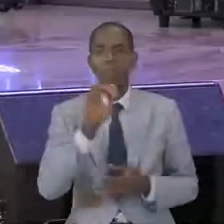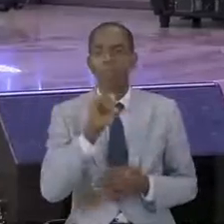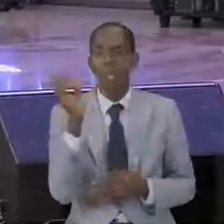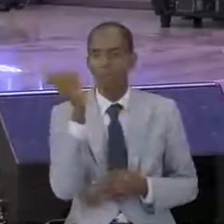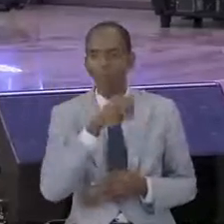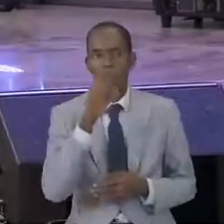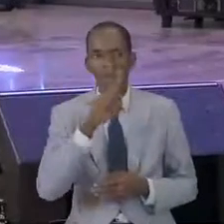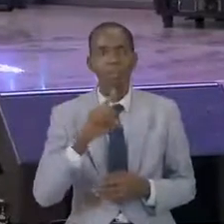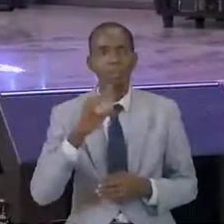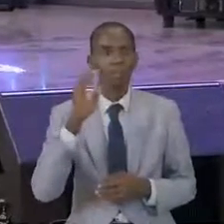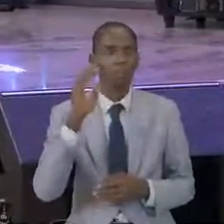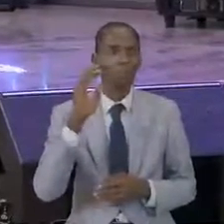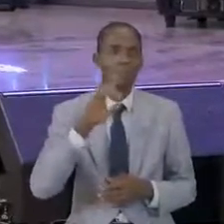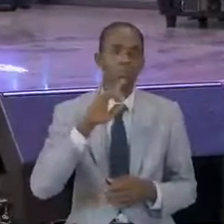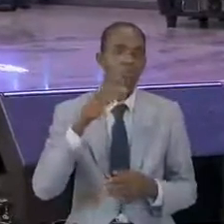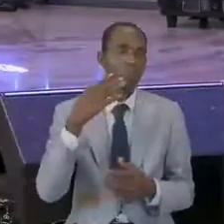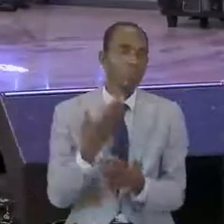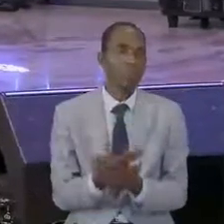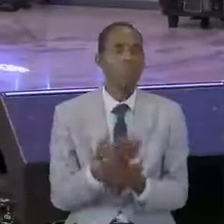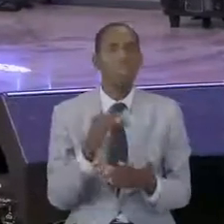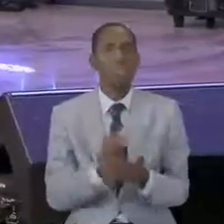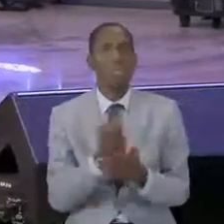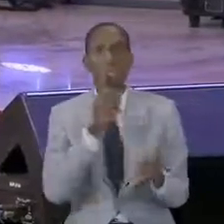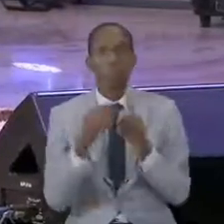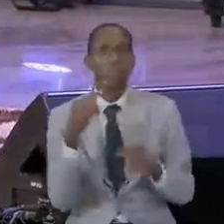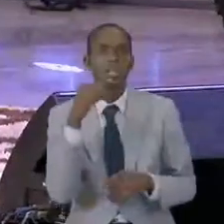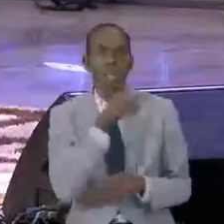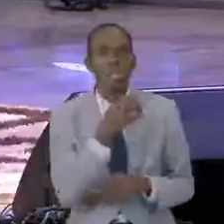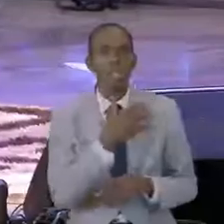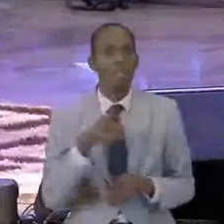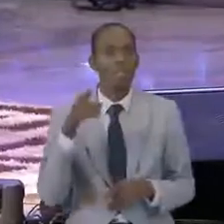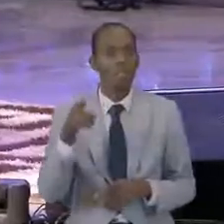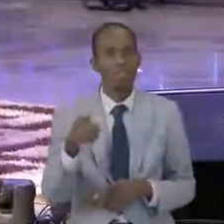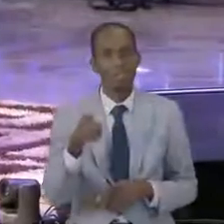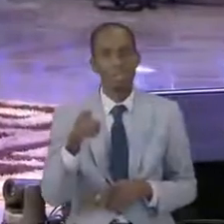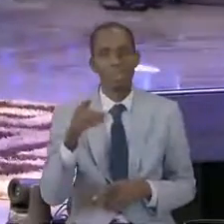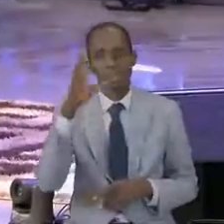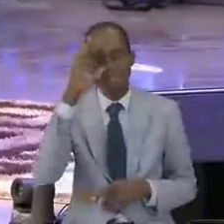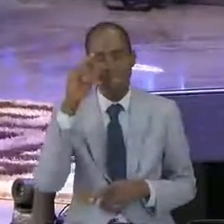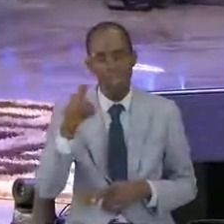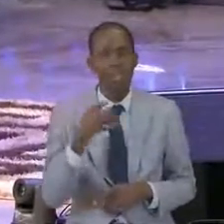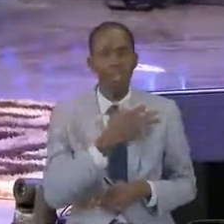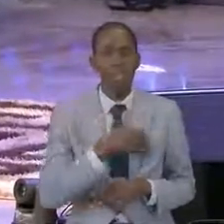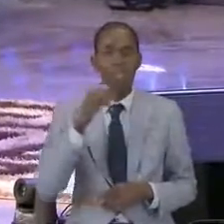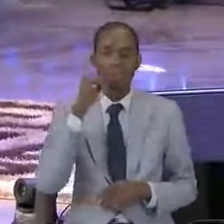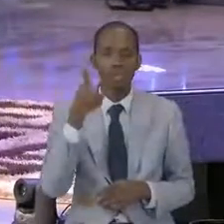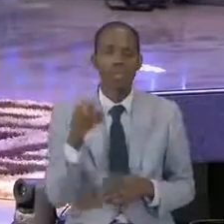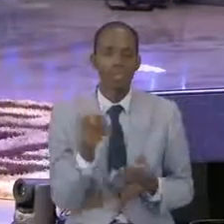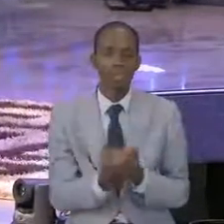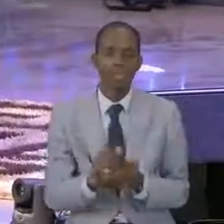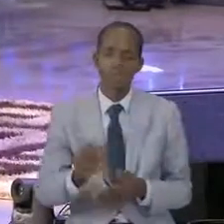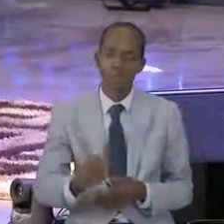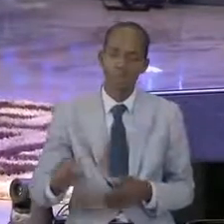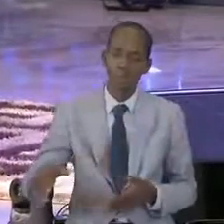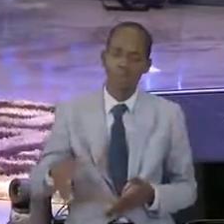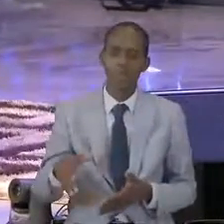le faux témoin qui dit des mensonges et celui qui excite et celui qui excite ou celle